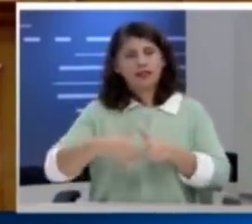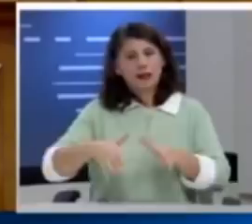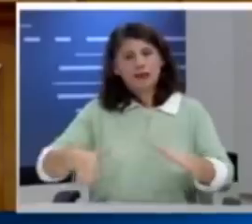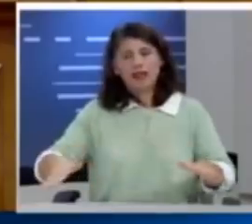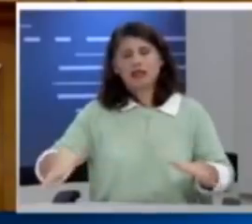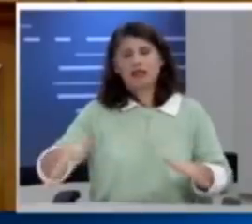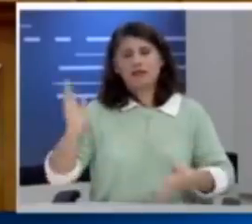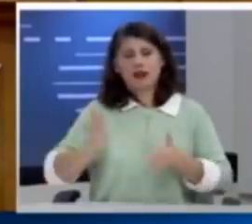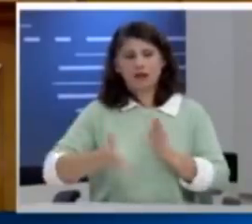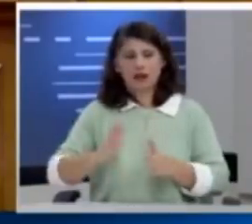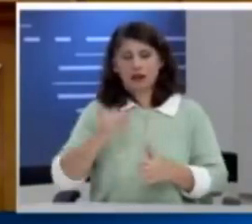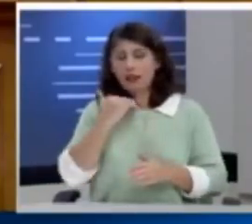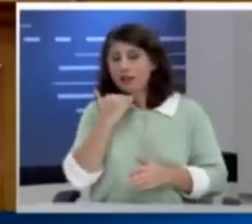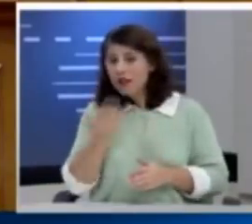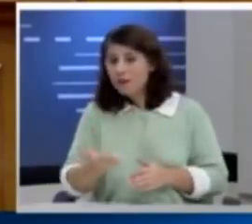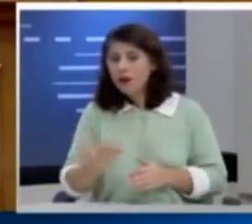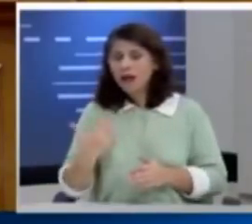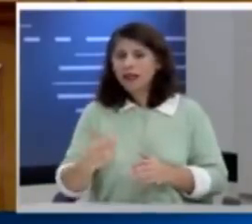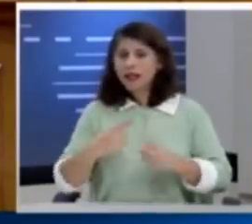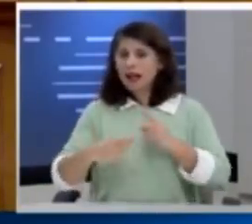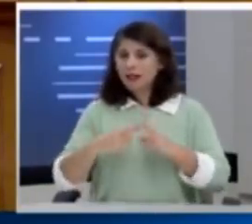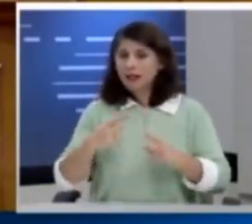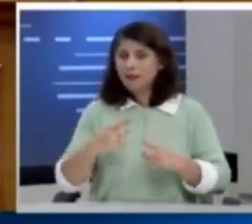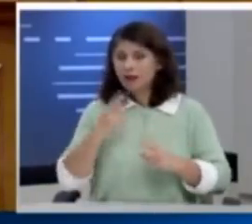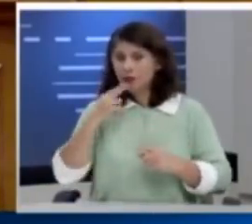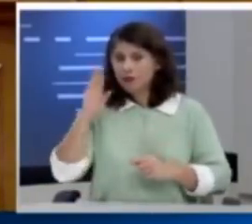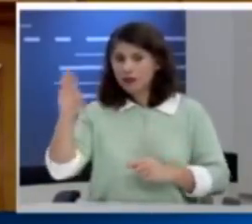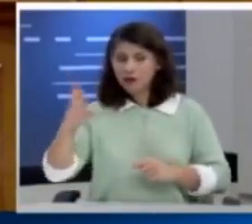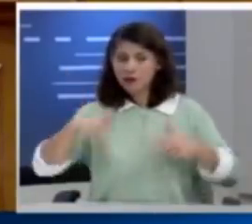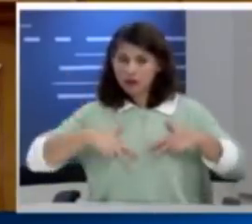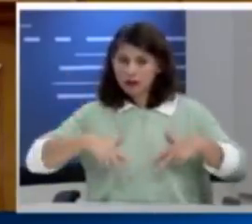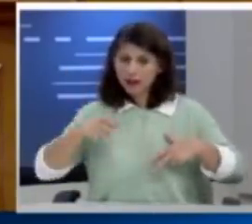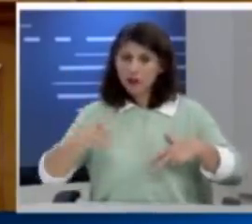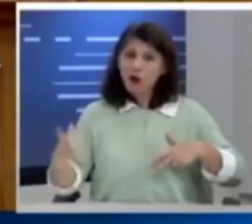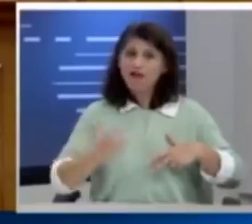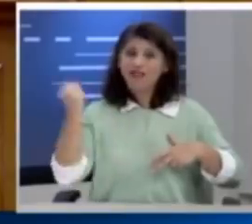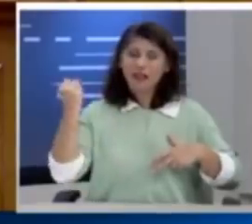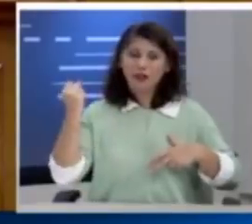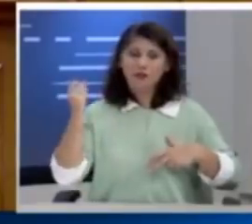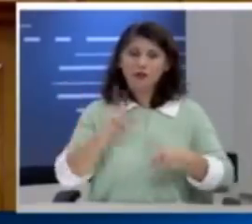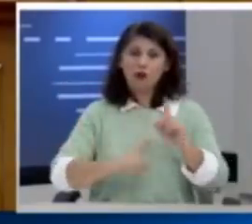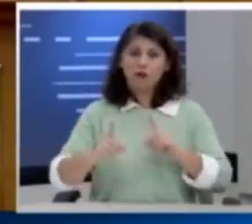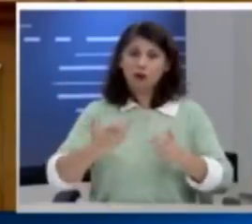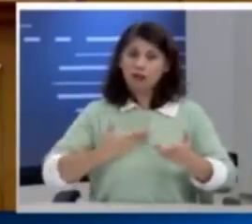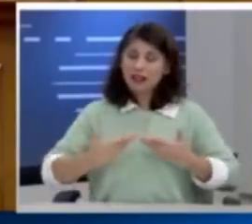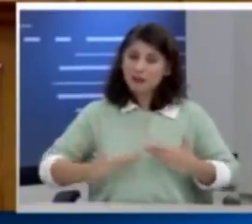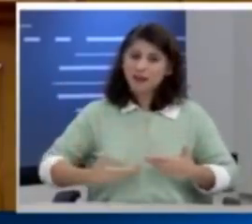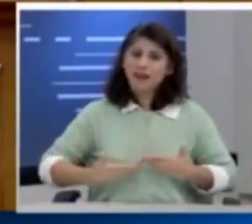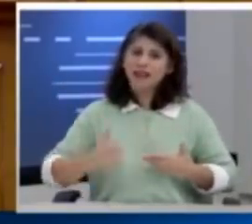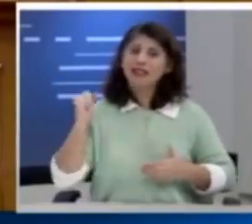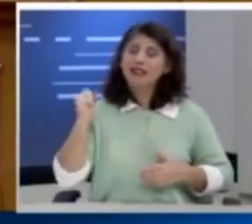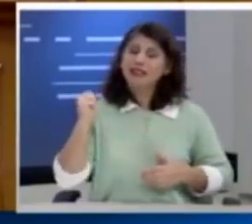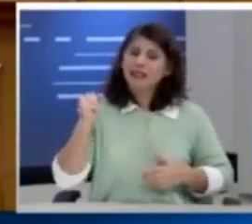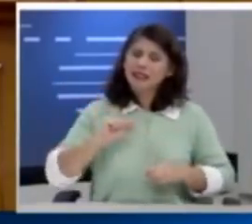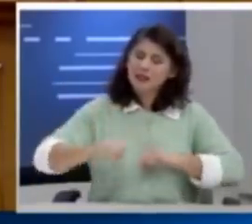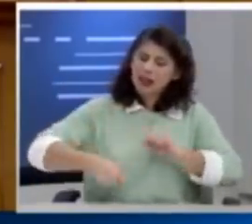βαρβαρότητας. Δεν μπορεί να είναι αντίπαλοι του φασισμού, του κρατικού αυταρχισμού, όσοι τραυματίζουν